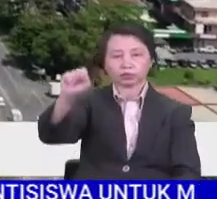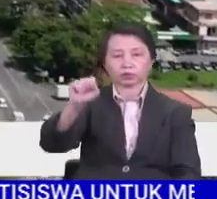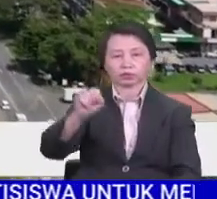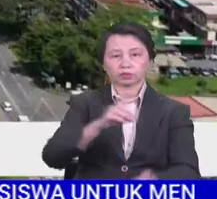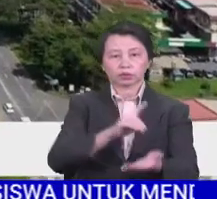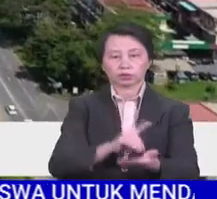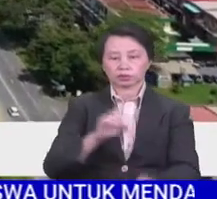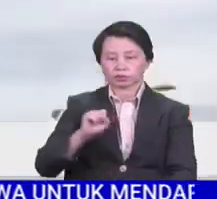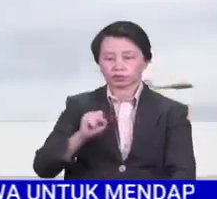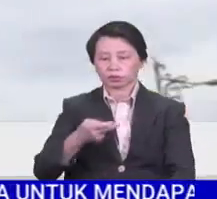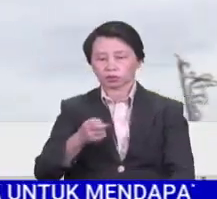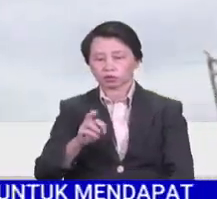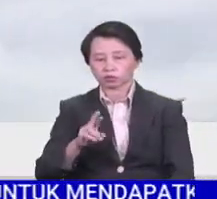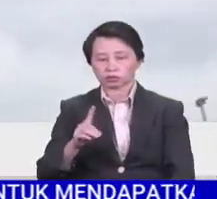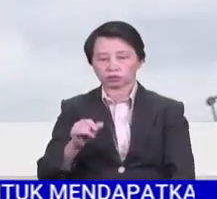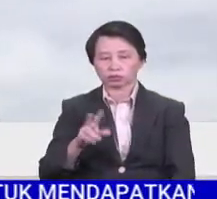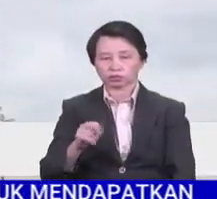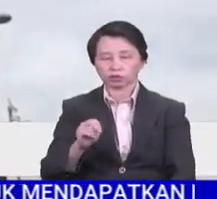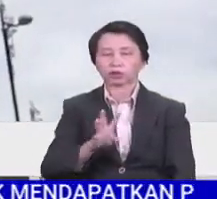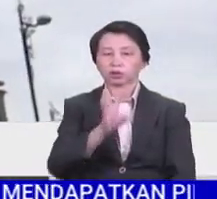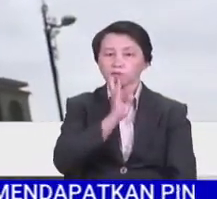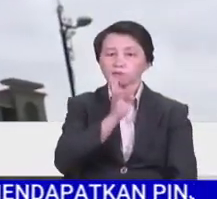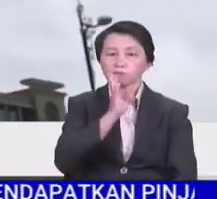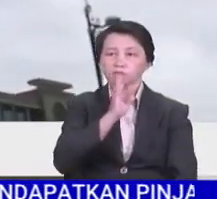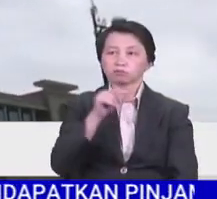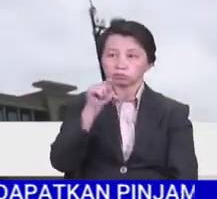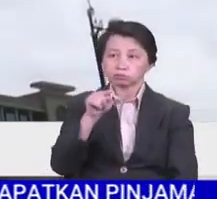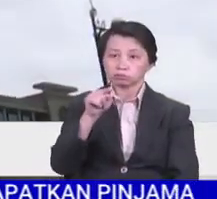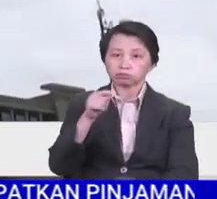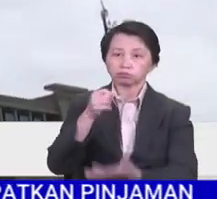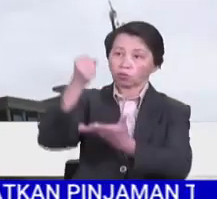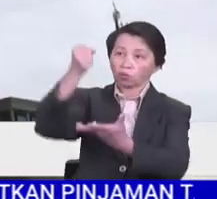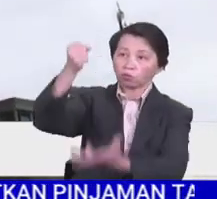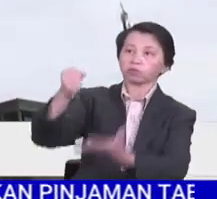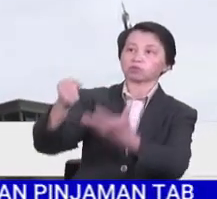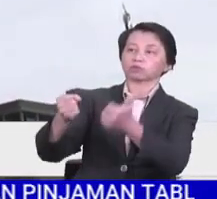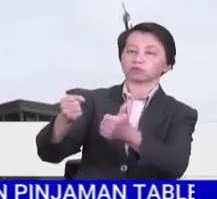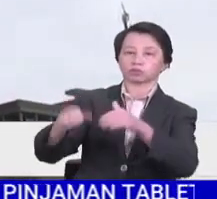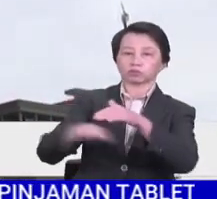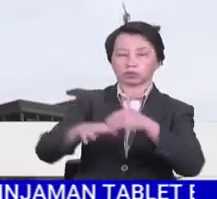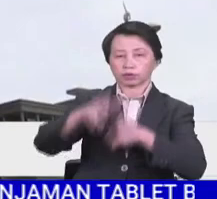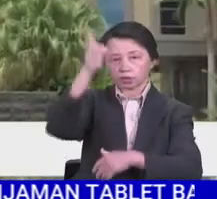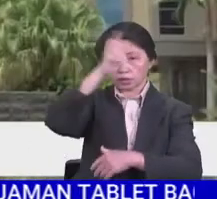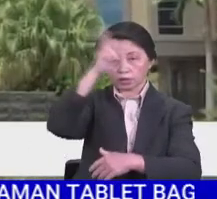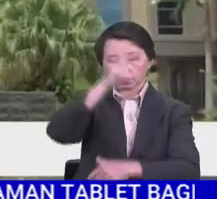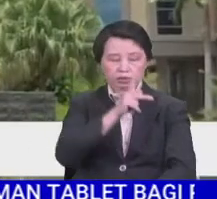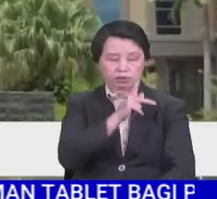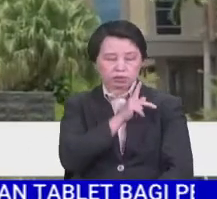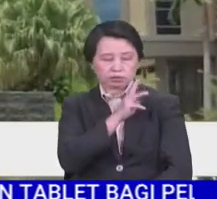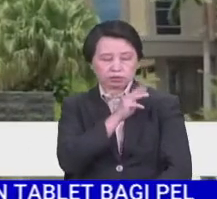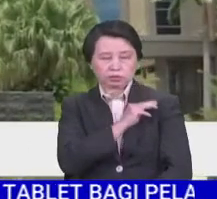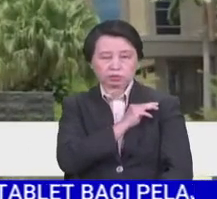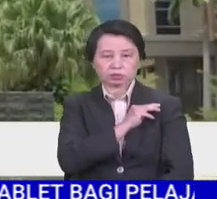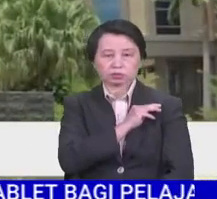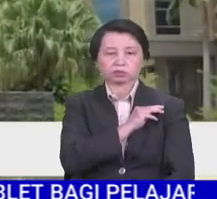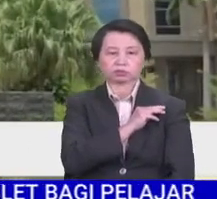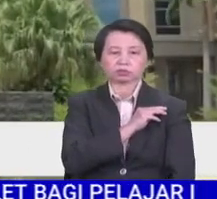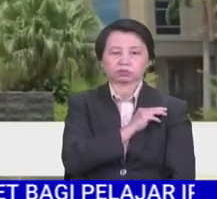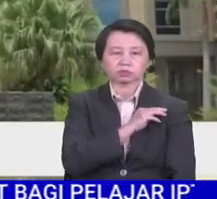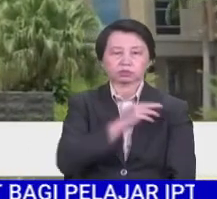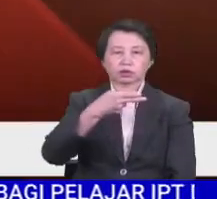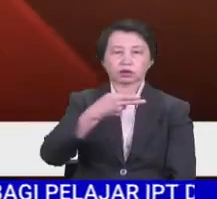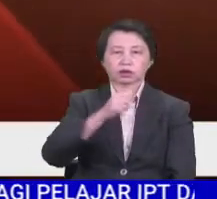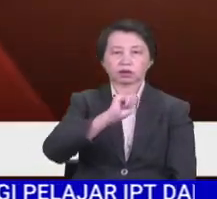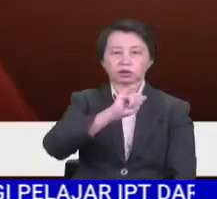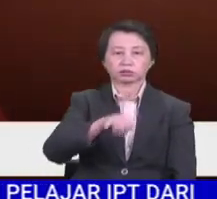Dr shahruddin Awang Ahmad pula berkata Ia merupakan satu kejayaan di bawah kerajaan pimpinan ketua menteri Datuk Seri Panglima Haji